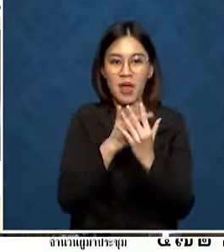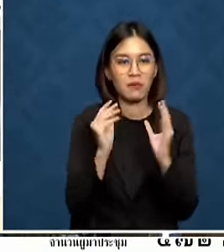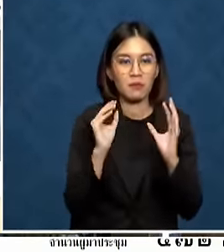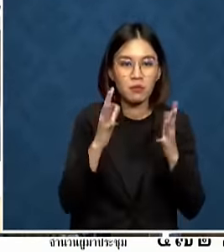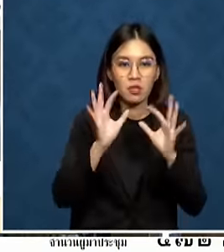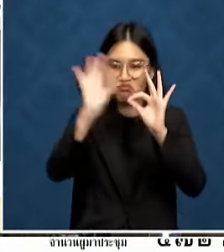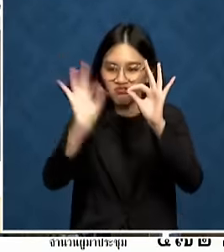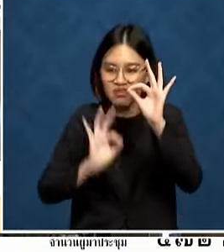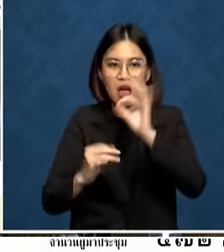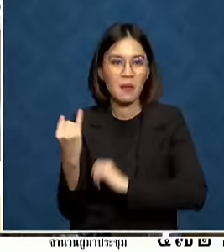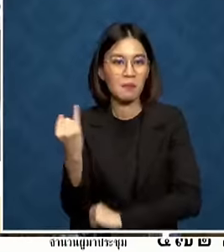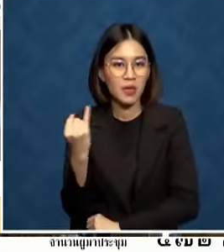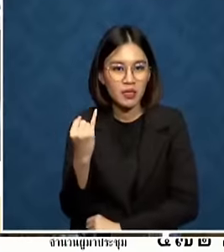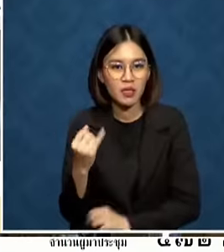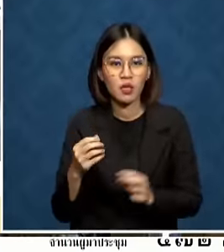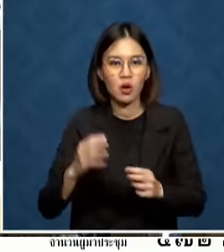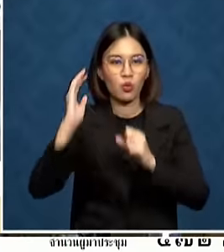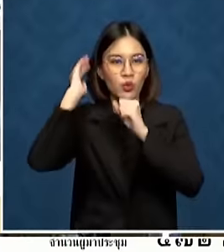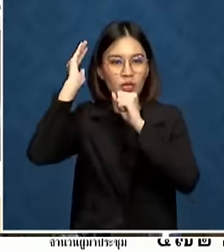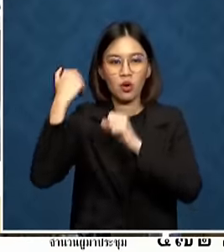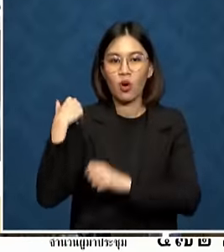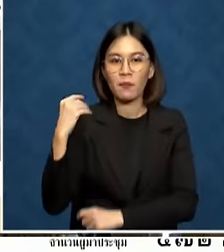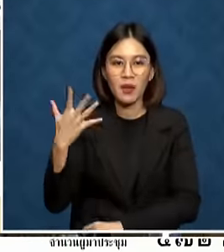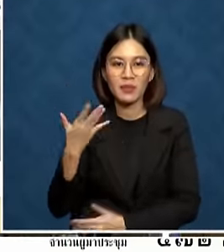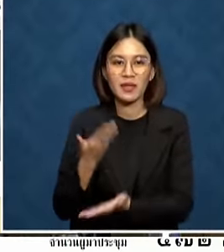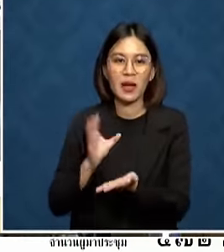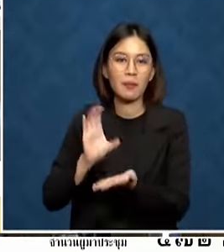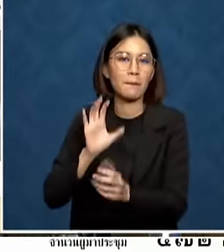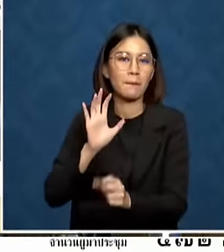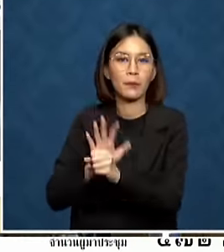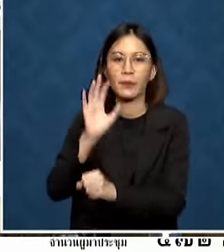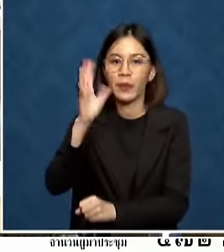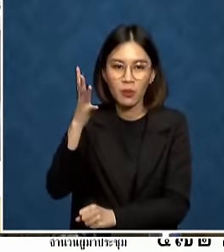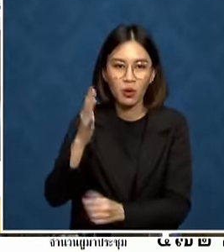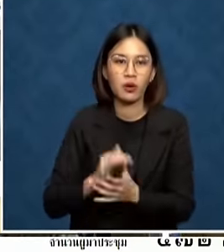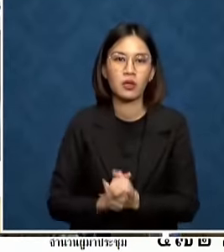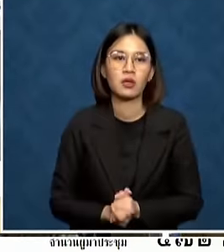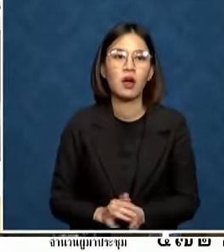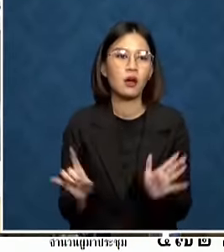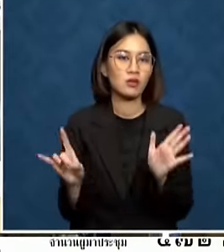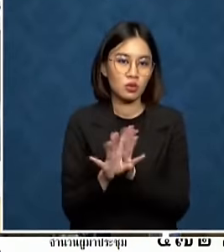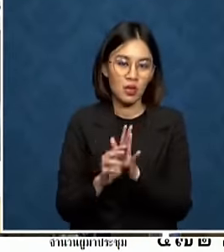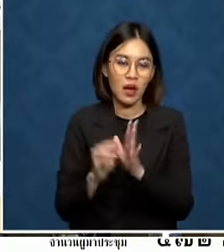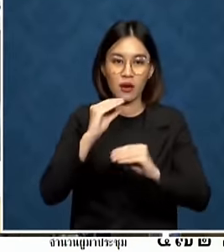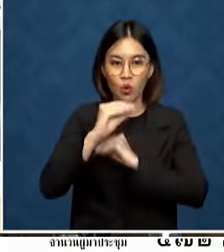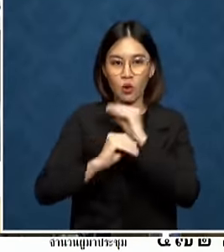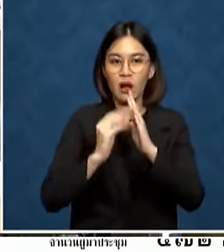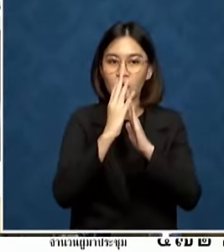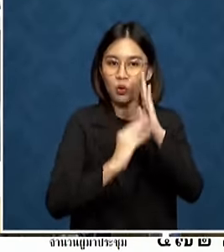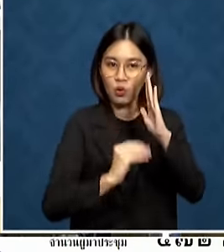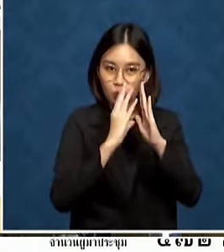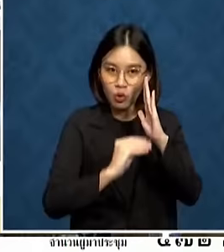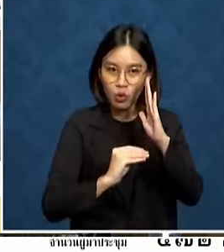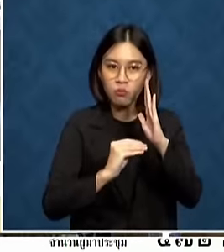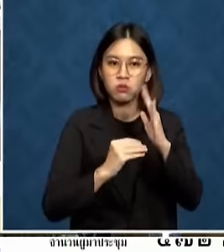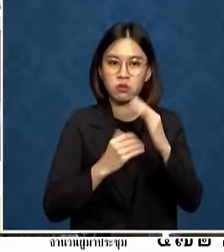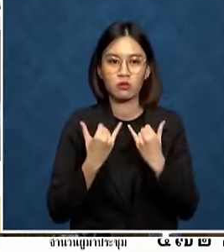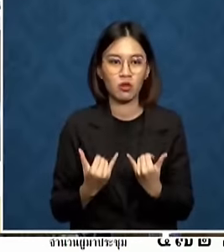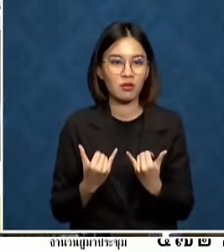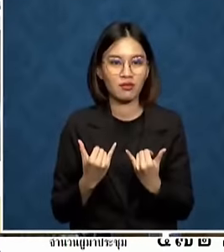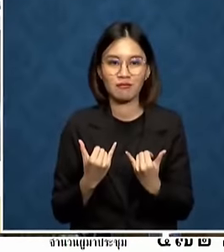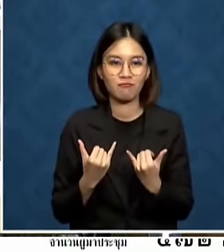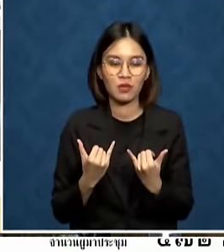เนื้อหาไม่ดีวิทยากรไม่มีงบไม่พอสุดท้ายโครงการที่ที่อบรมอยู่จึง